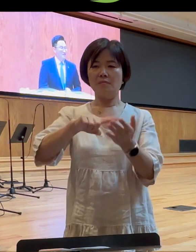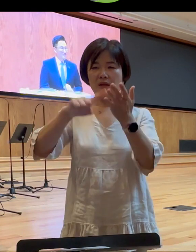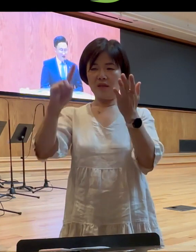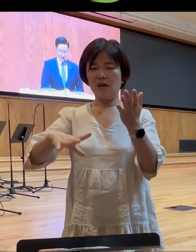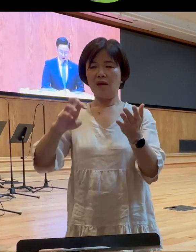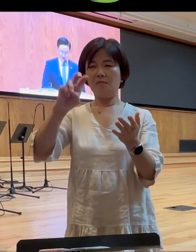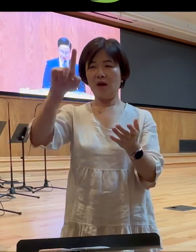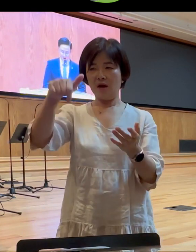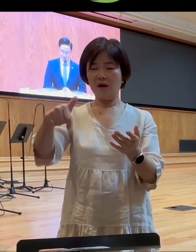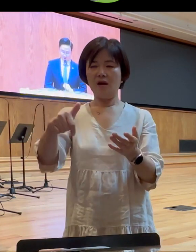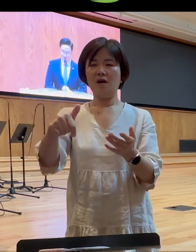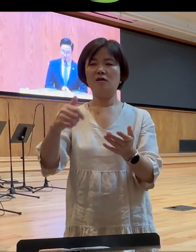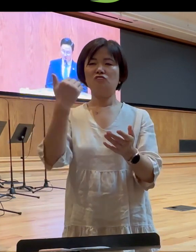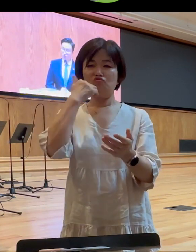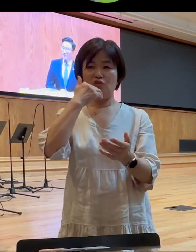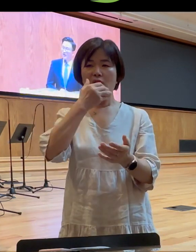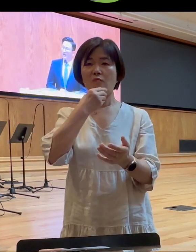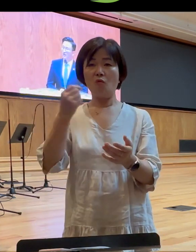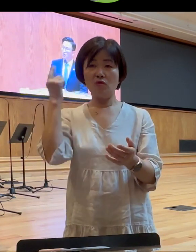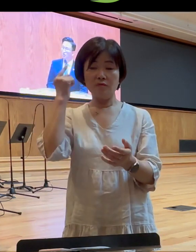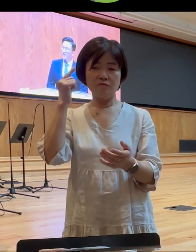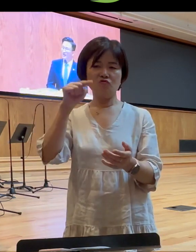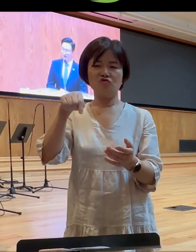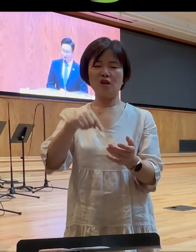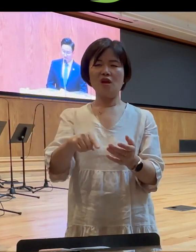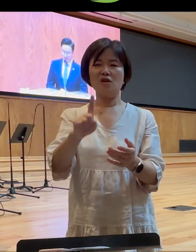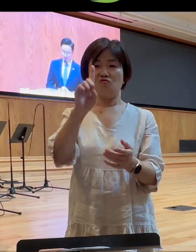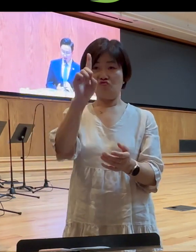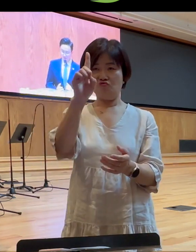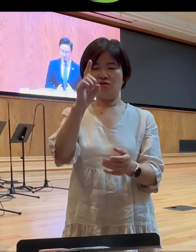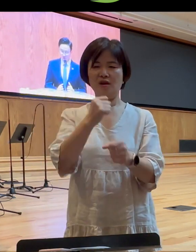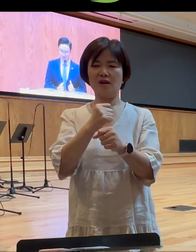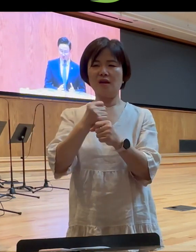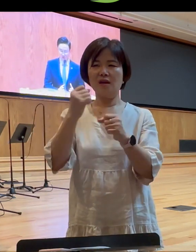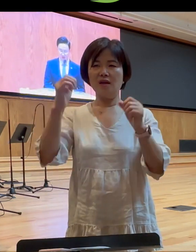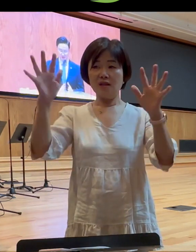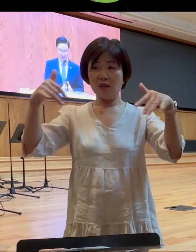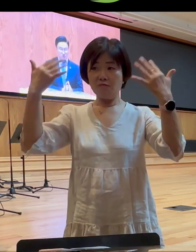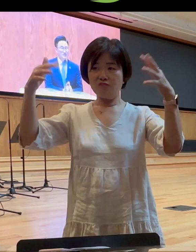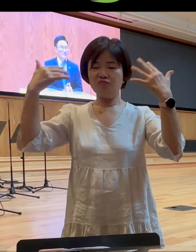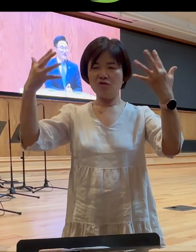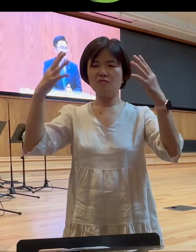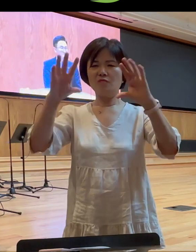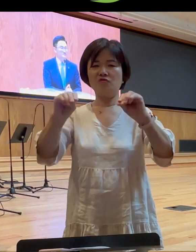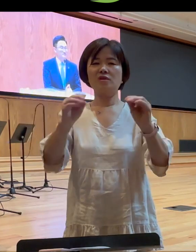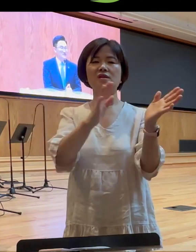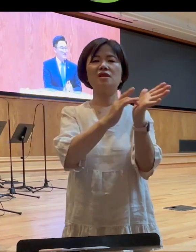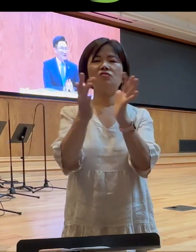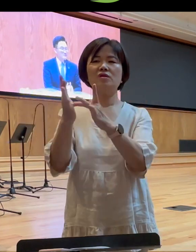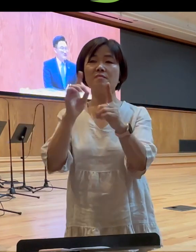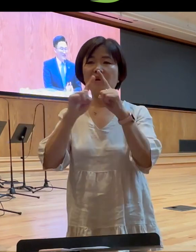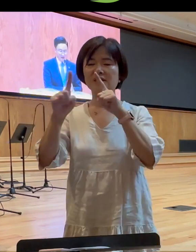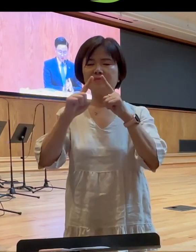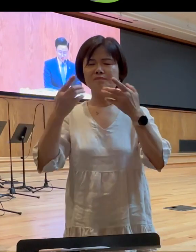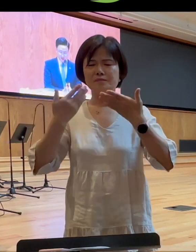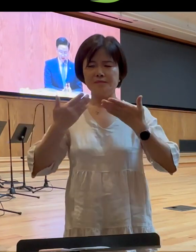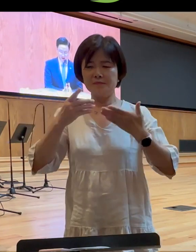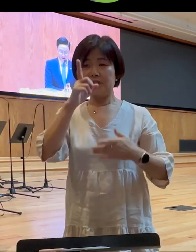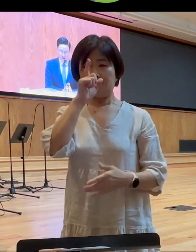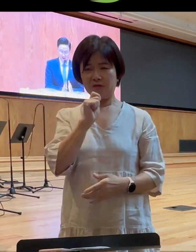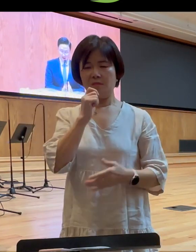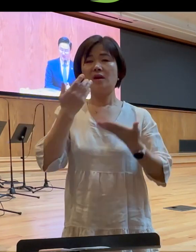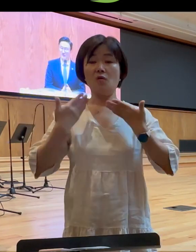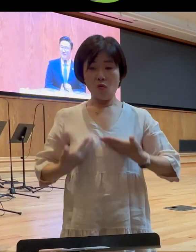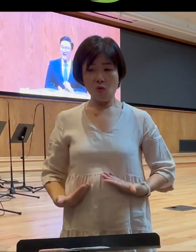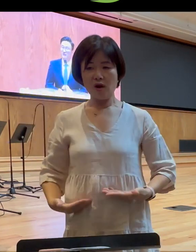마태, 마가, 누가복음 중에 유일하게 태풍을 멈추게 하신 예수님의 말씀, 이 잠잠하라 고요하라